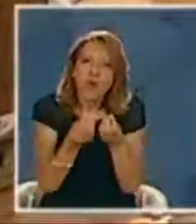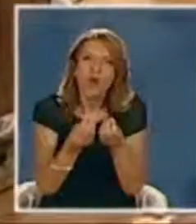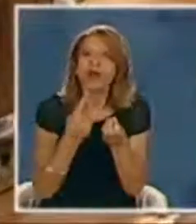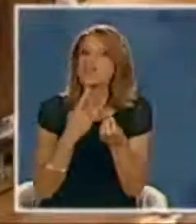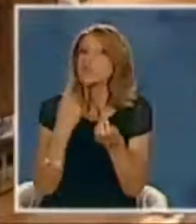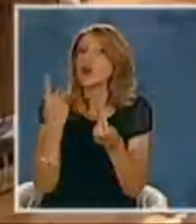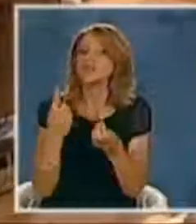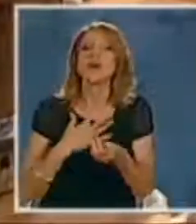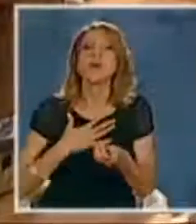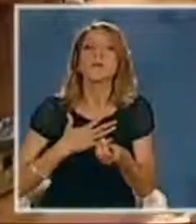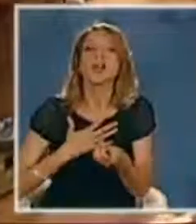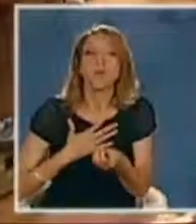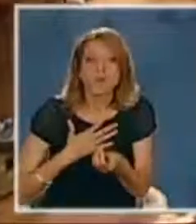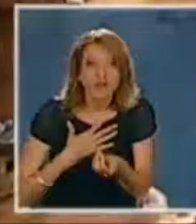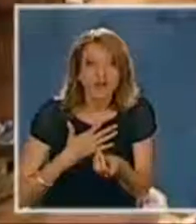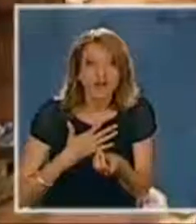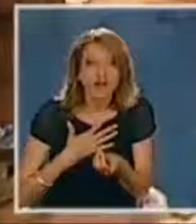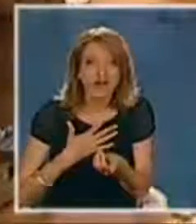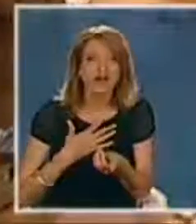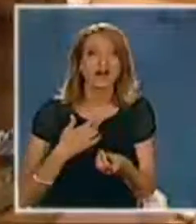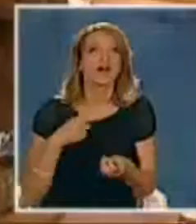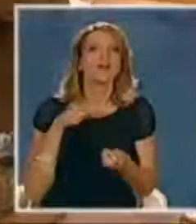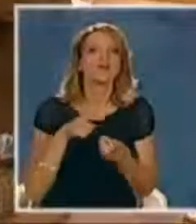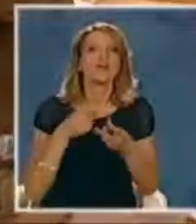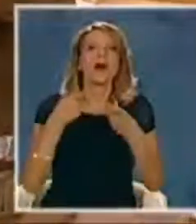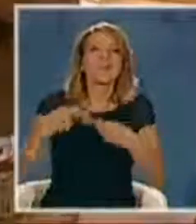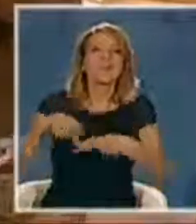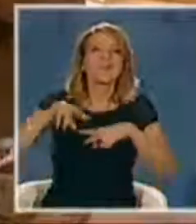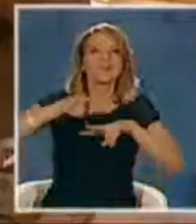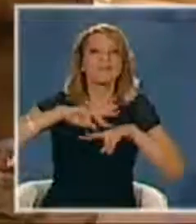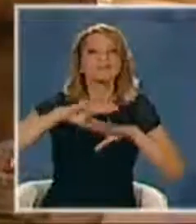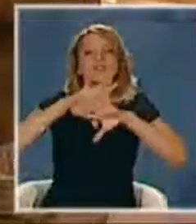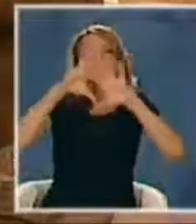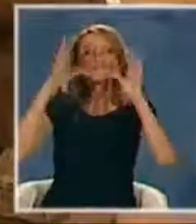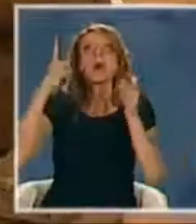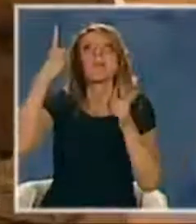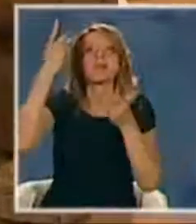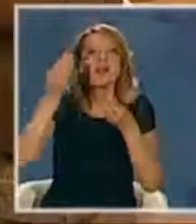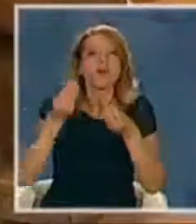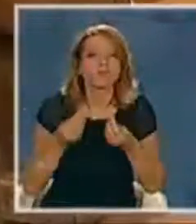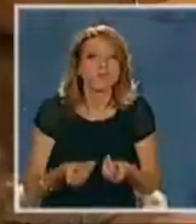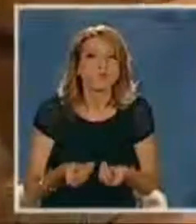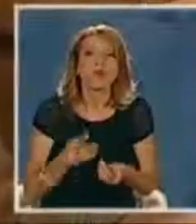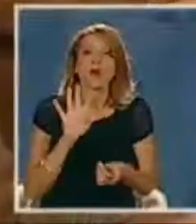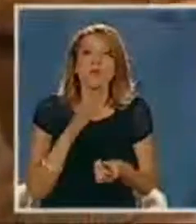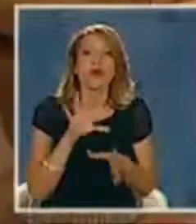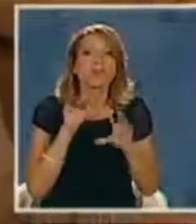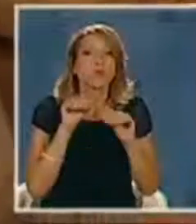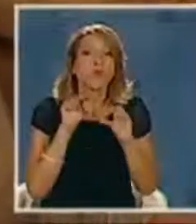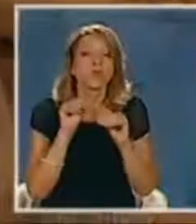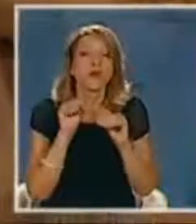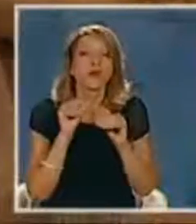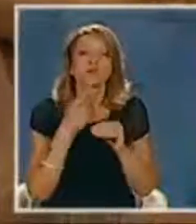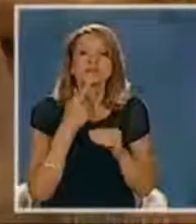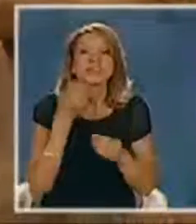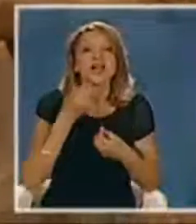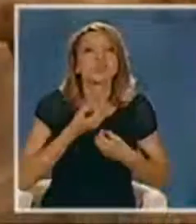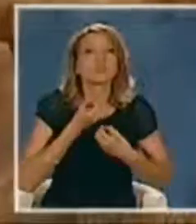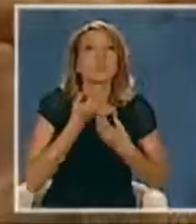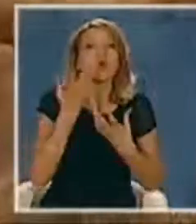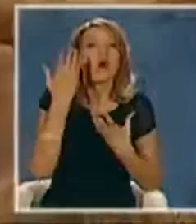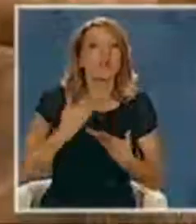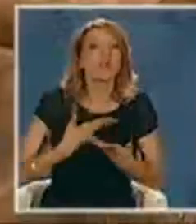благодаря е изпълнена с съдържание, връща всичката благословия. Може би, когато говорим за духовно, материалното не трябва да го намесваме по някакъв